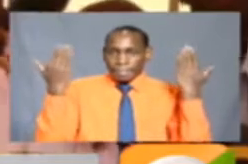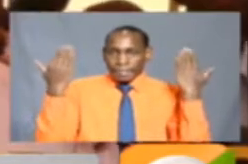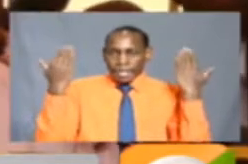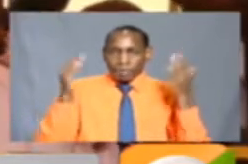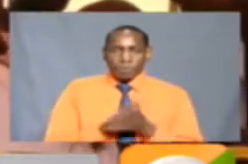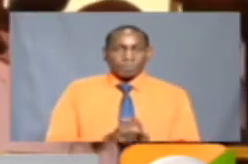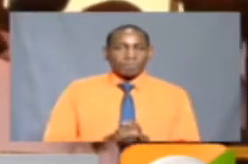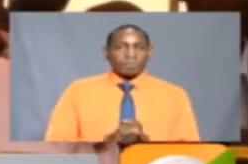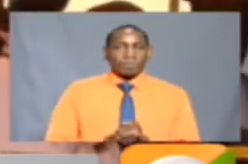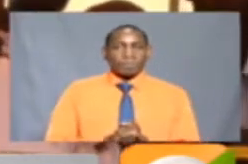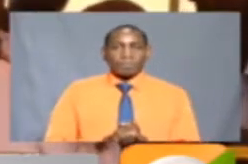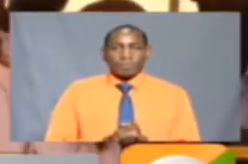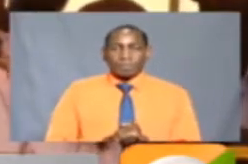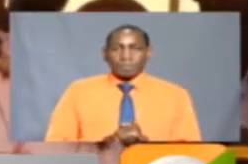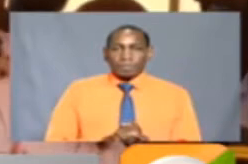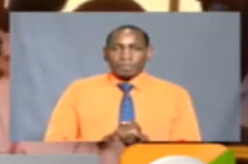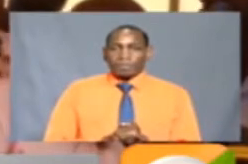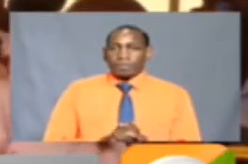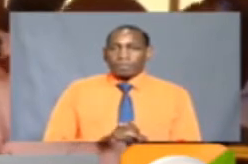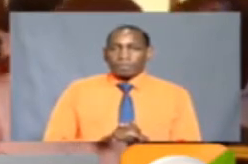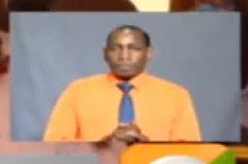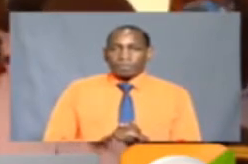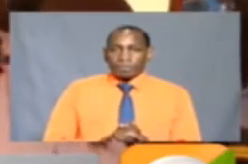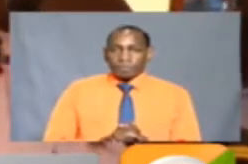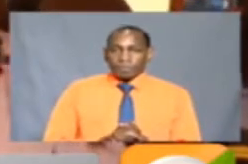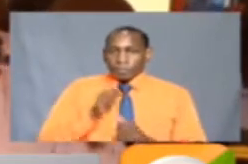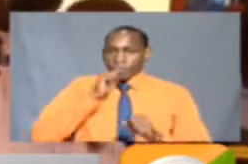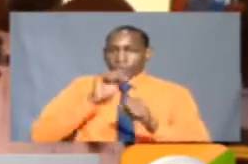not in that referendum committee foolishly.